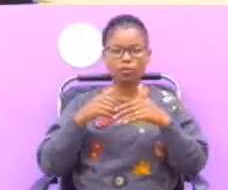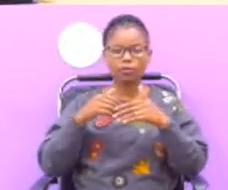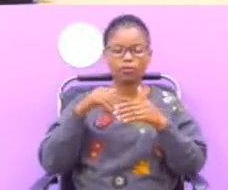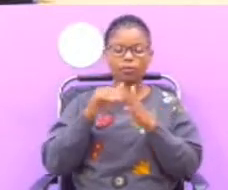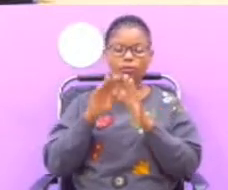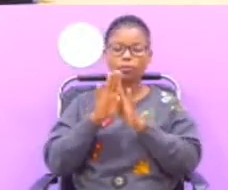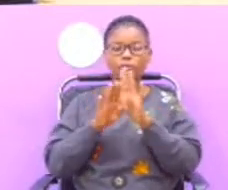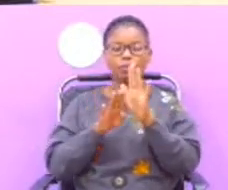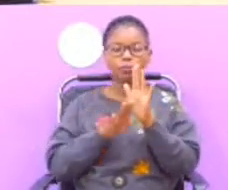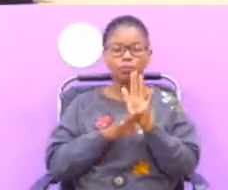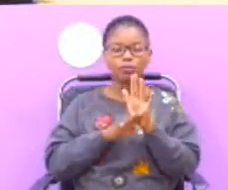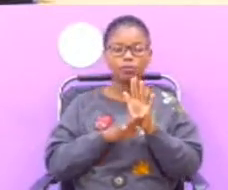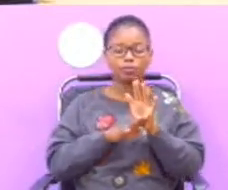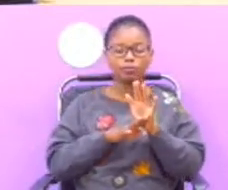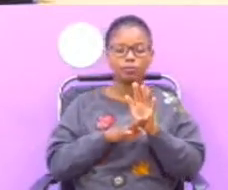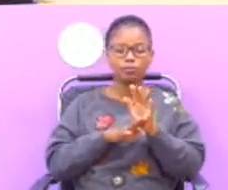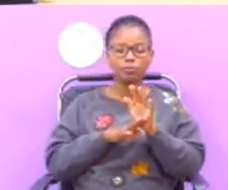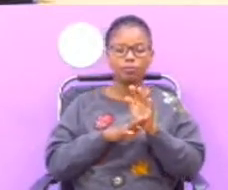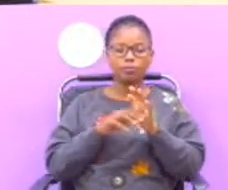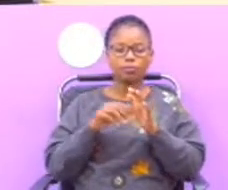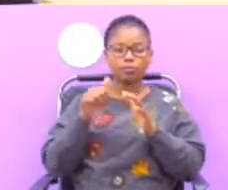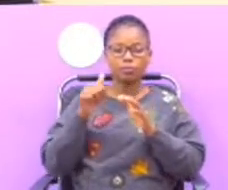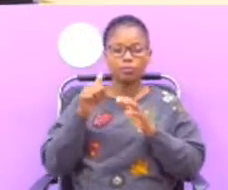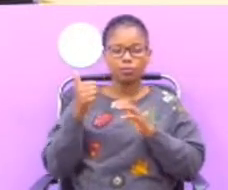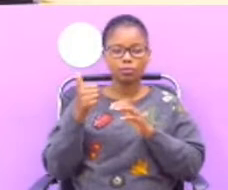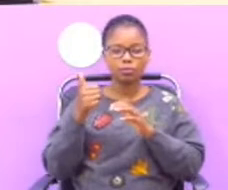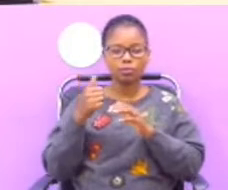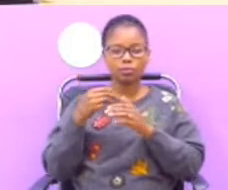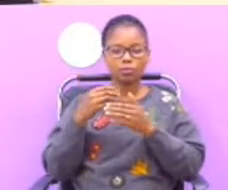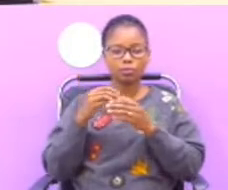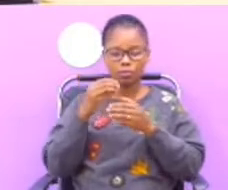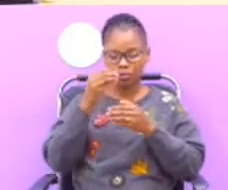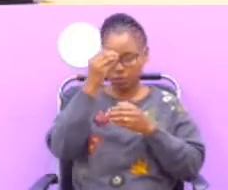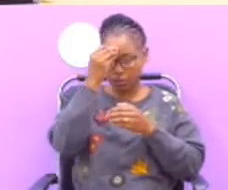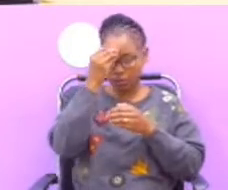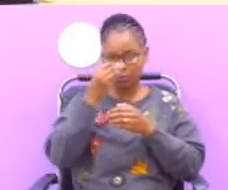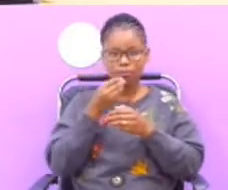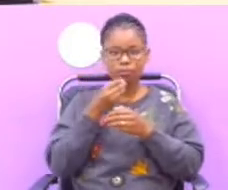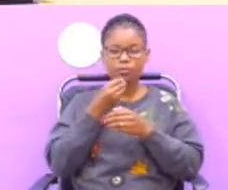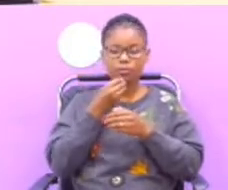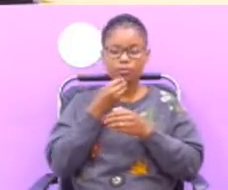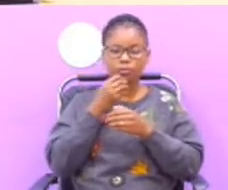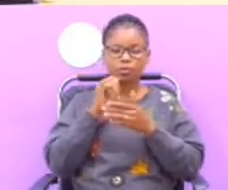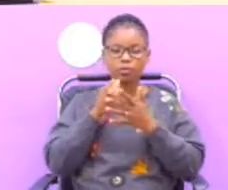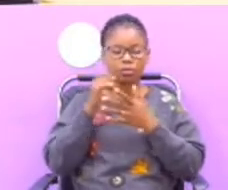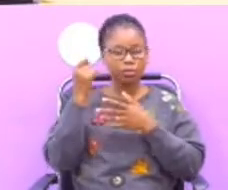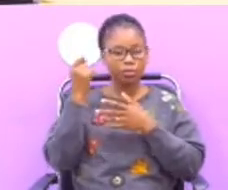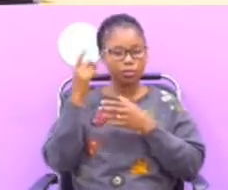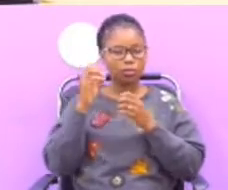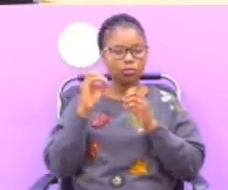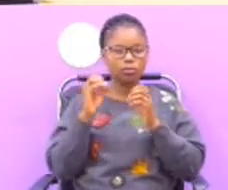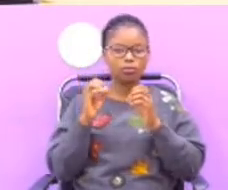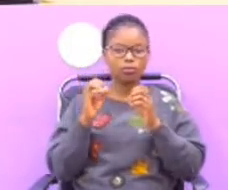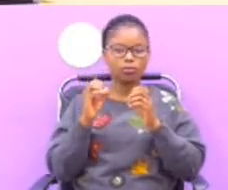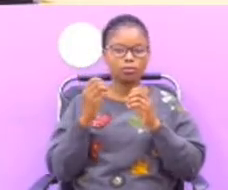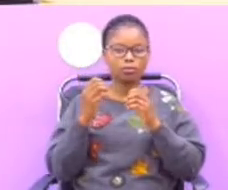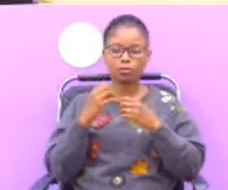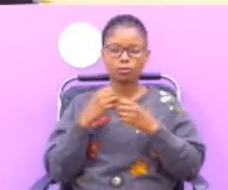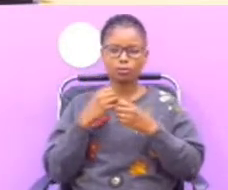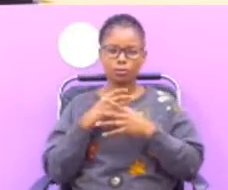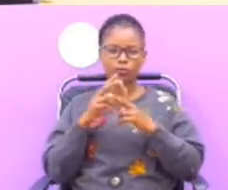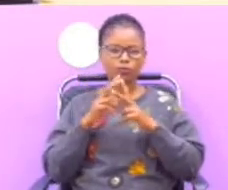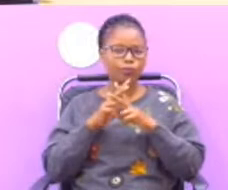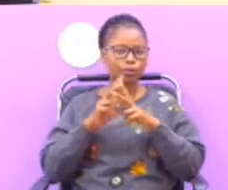tutirame nyete niedigetu. Agemaga tuwa niedigetu wa nijoe niediroe. Wejuga ka diwe drama kire